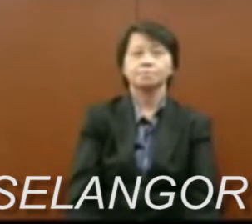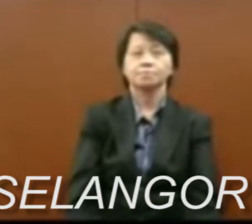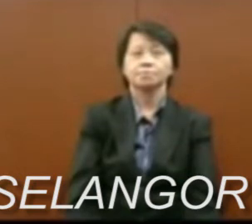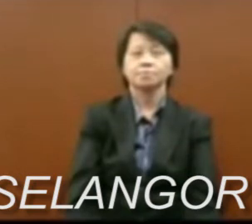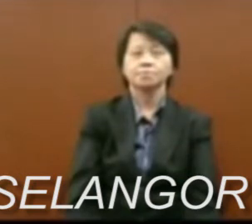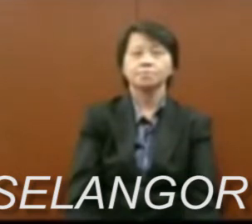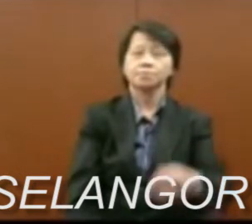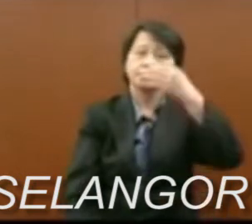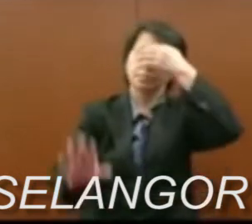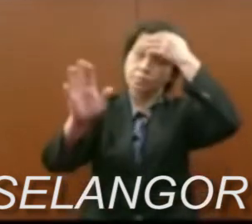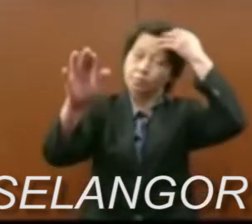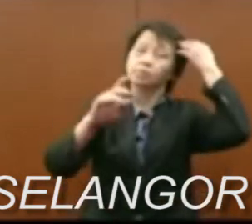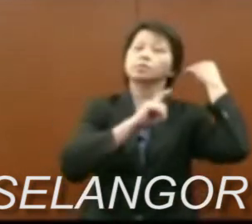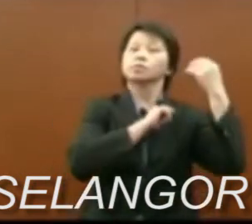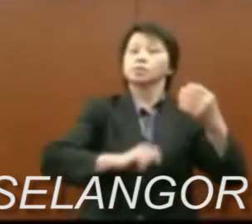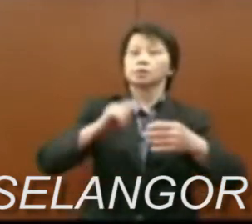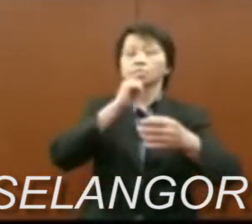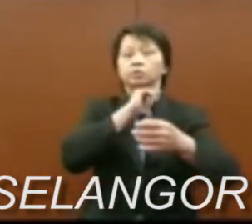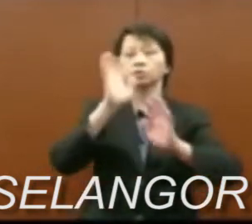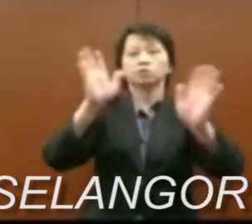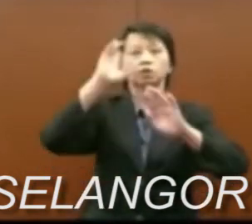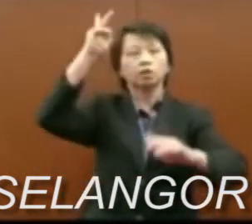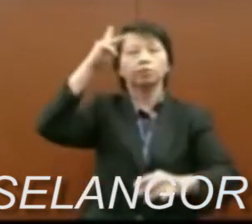Soal negara. Ya titah tuanku, jangan kita berpolitik.